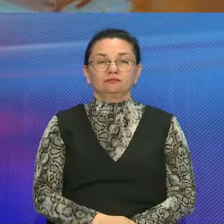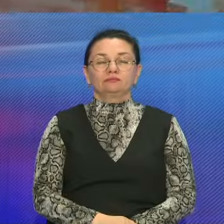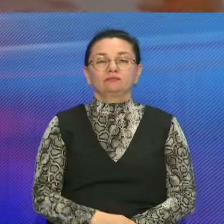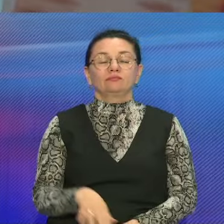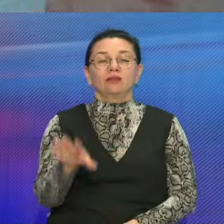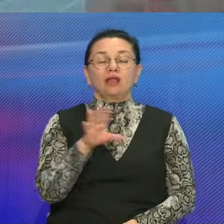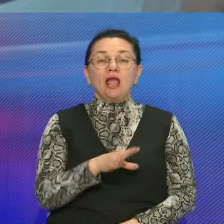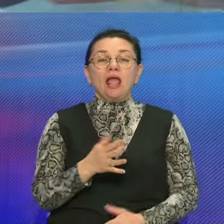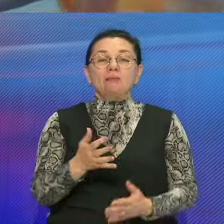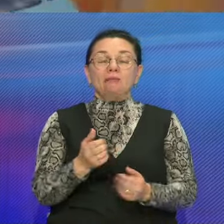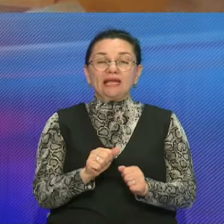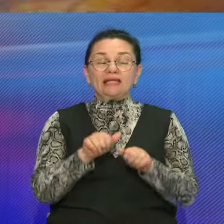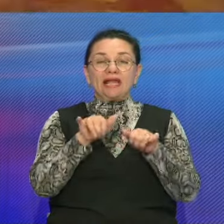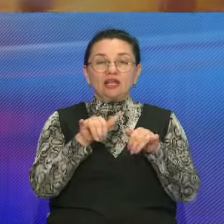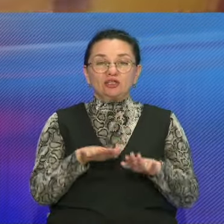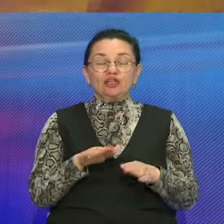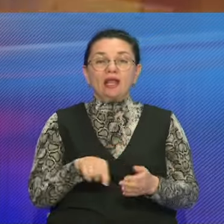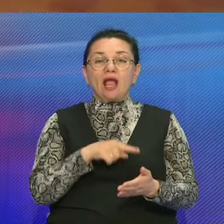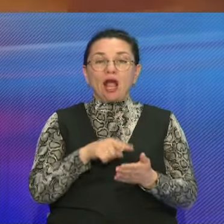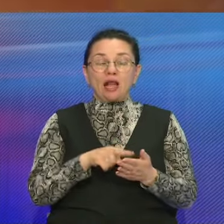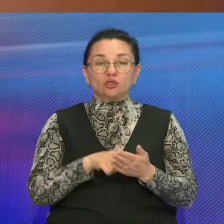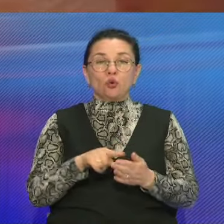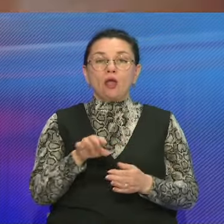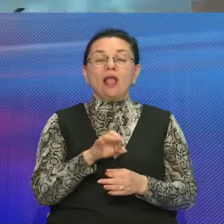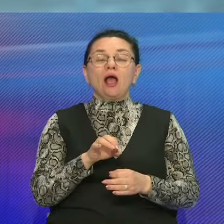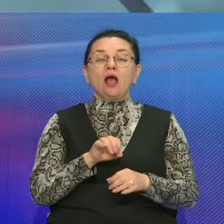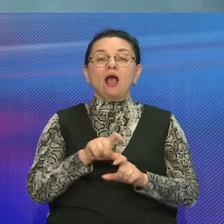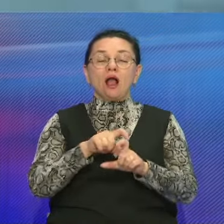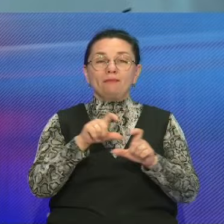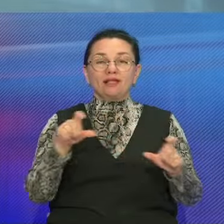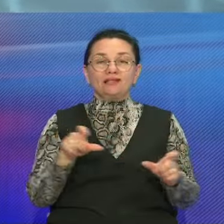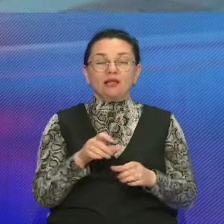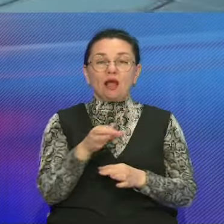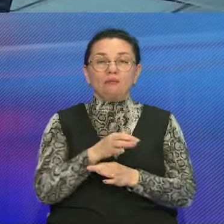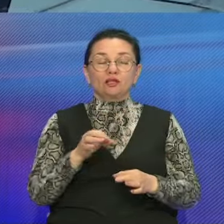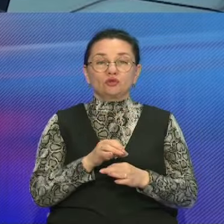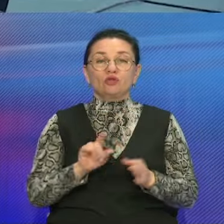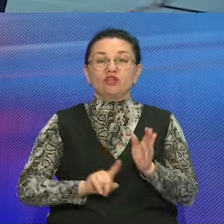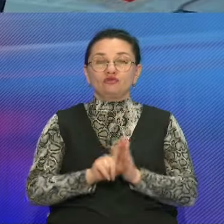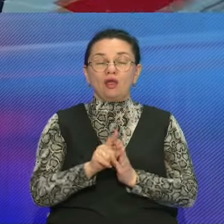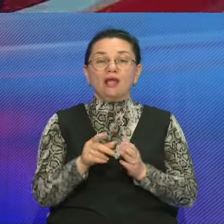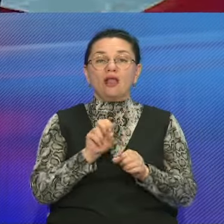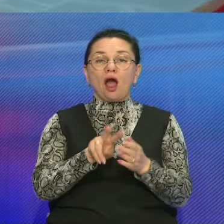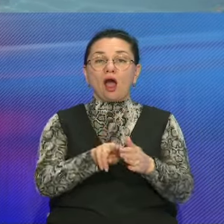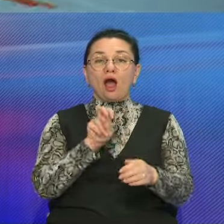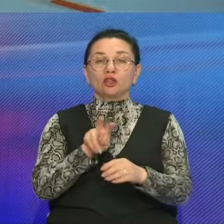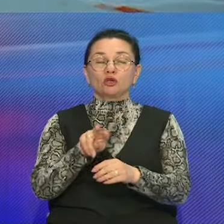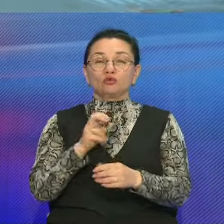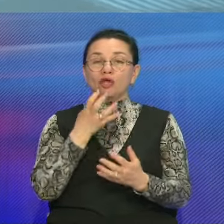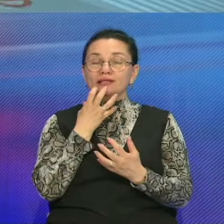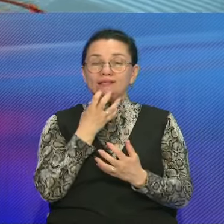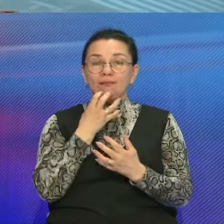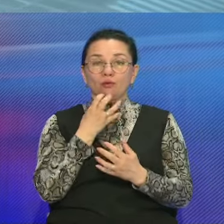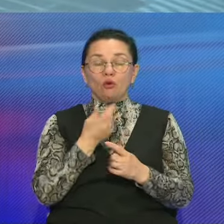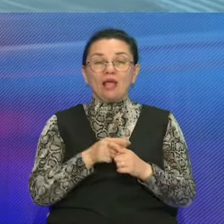Згодно з рішенням, прийнятим Гродзенським городським виконавчим комітетом, обласним центрам починають відключати тепло. Підставою для цього стали